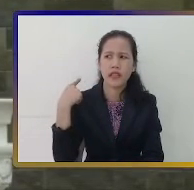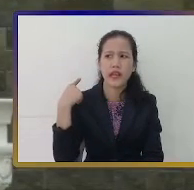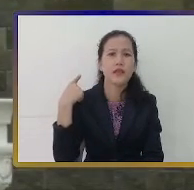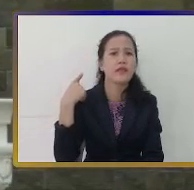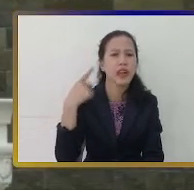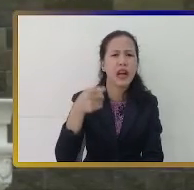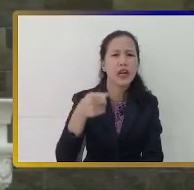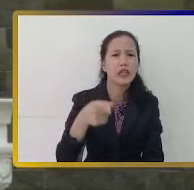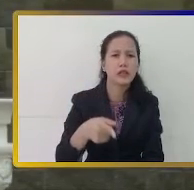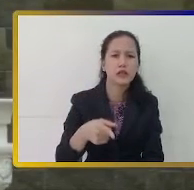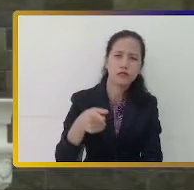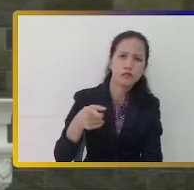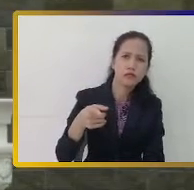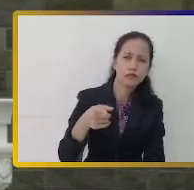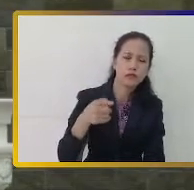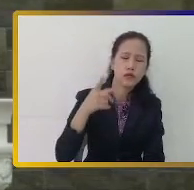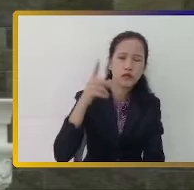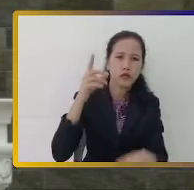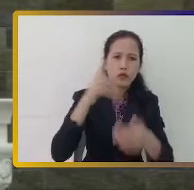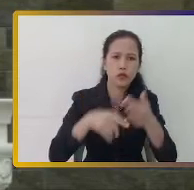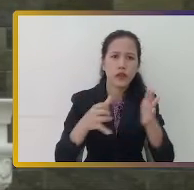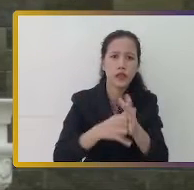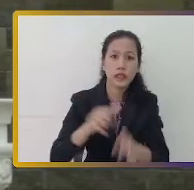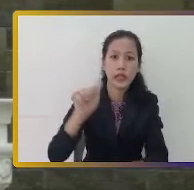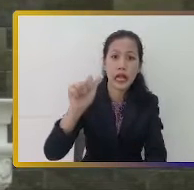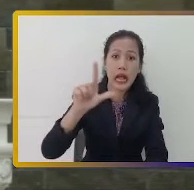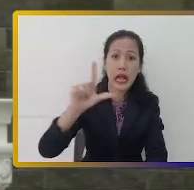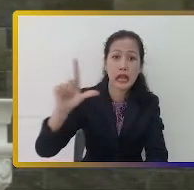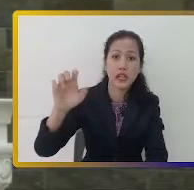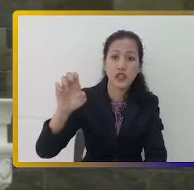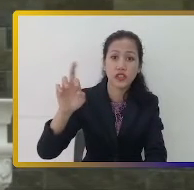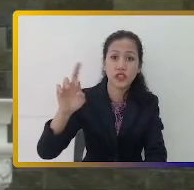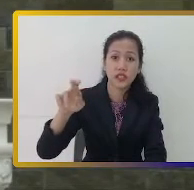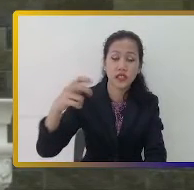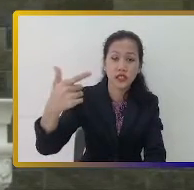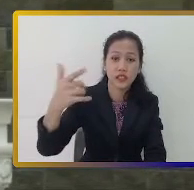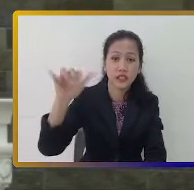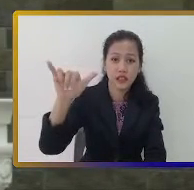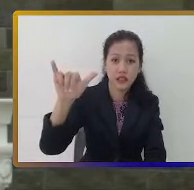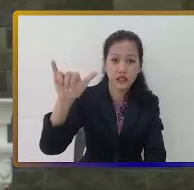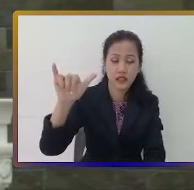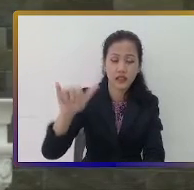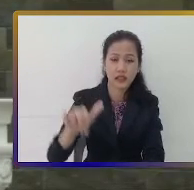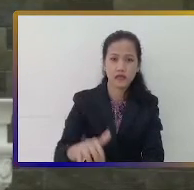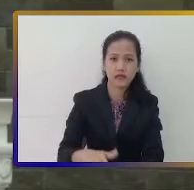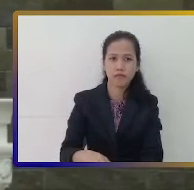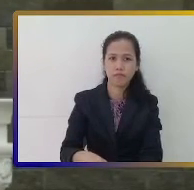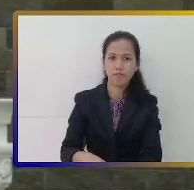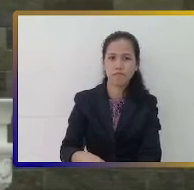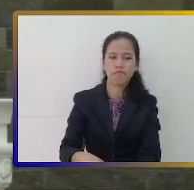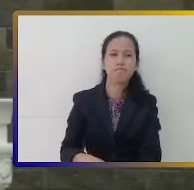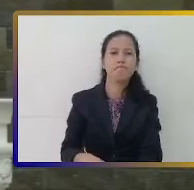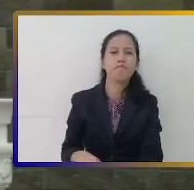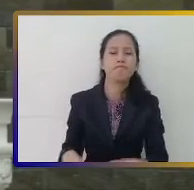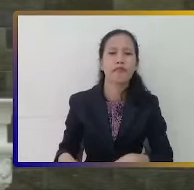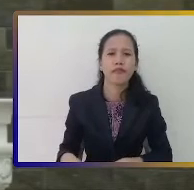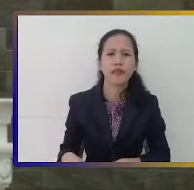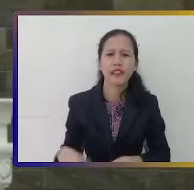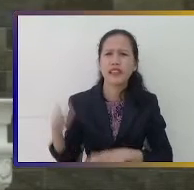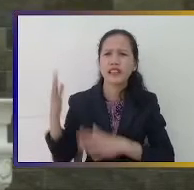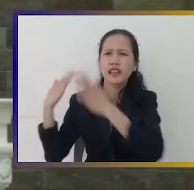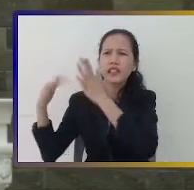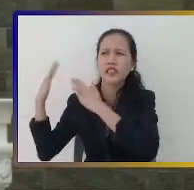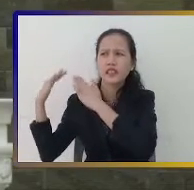natin. At yung time po na yun, very unusual po yung nangyari po sa akin. Dati-rati